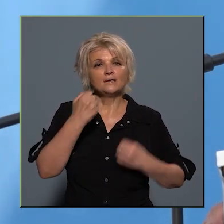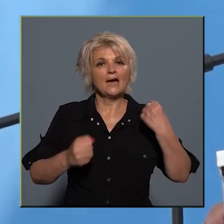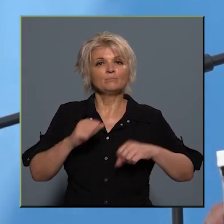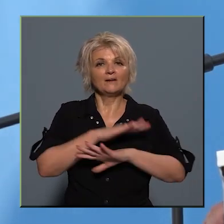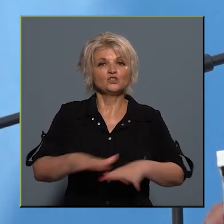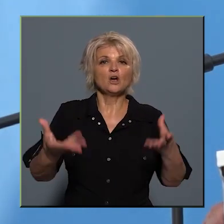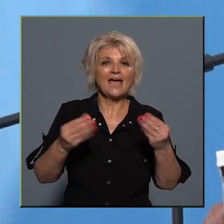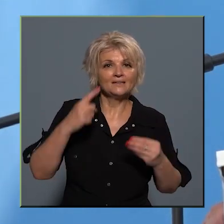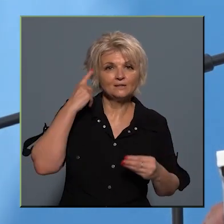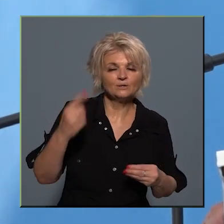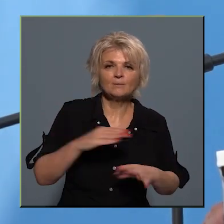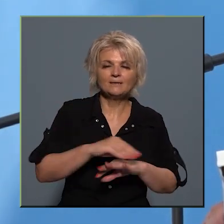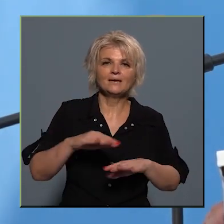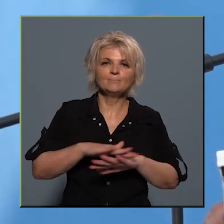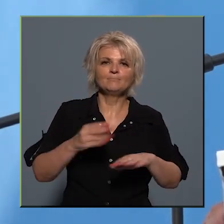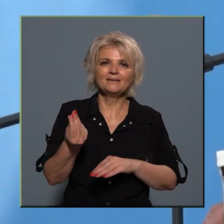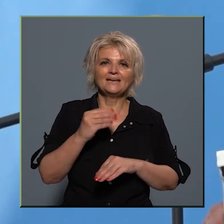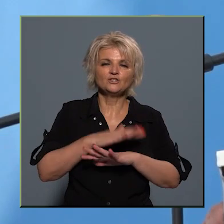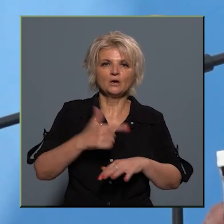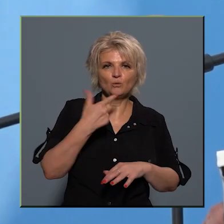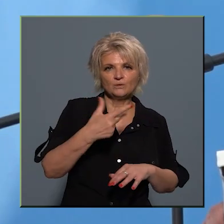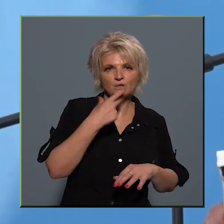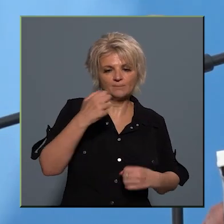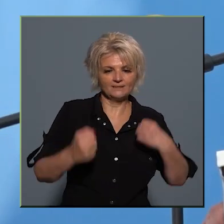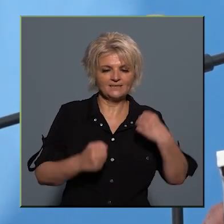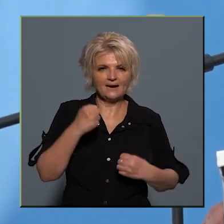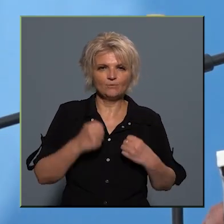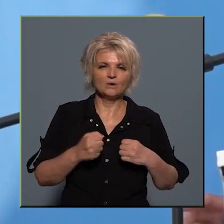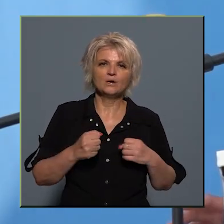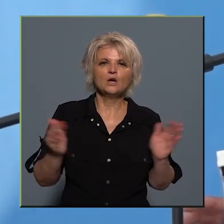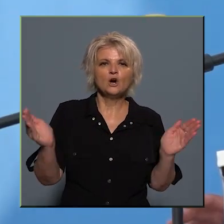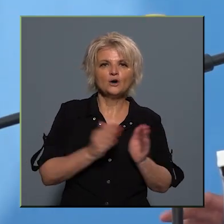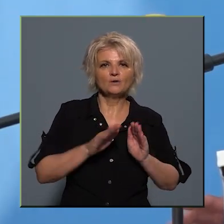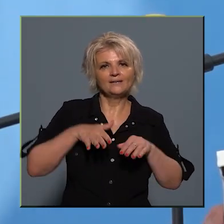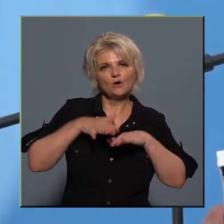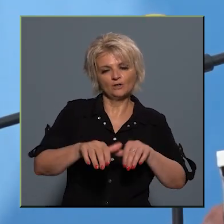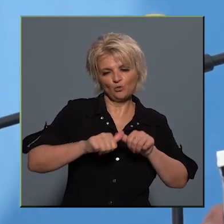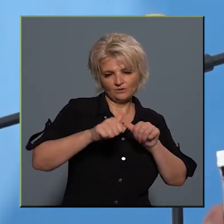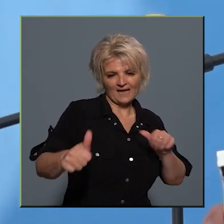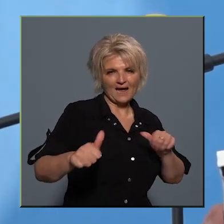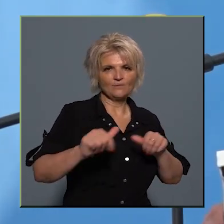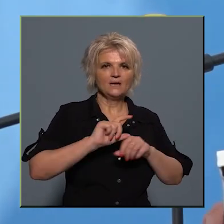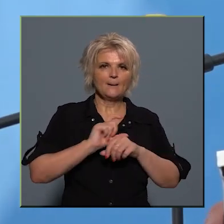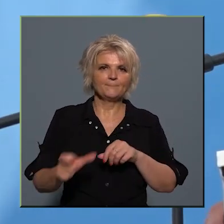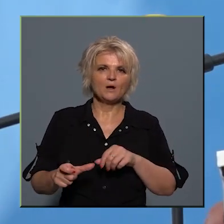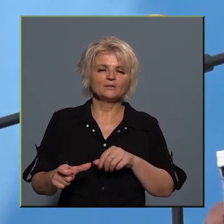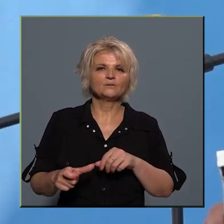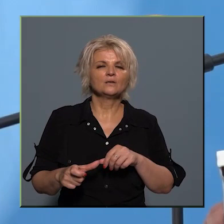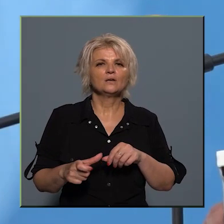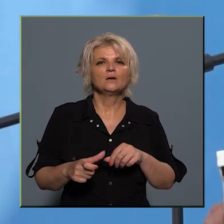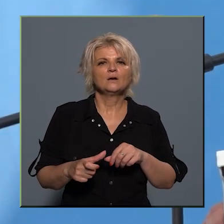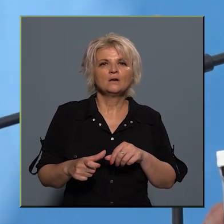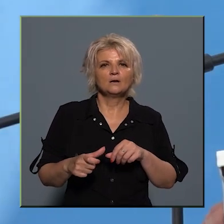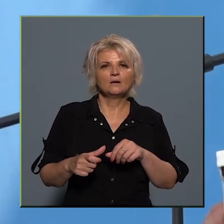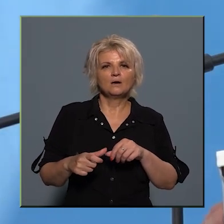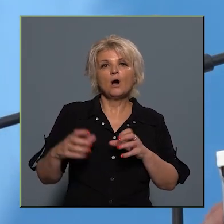20-30 jármű? Hisz ugye a rövid hatótáv miatt ugye a túráinknak a többsége az hosszú,